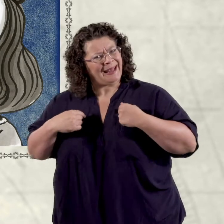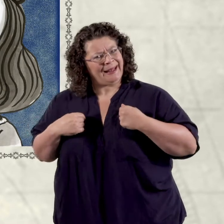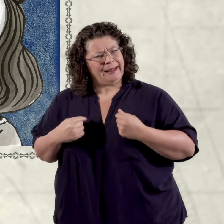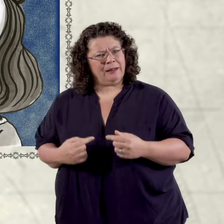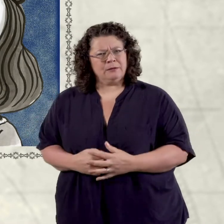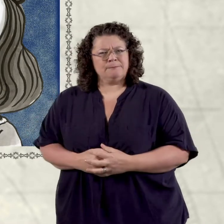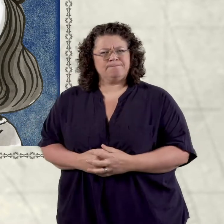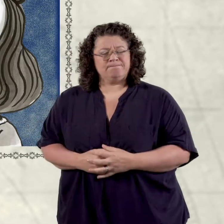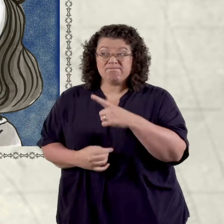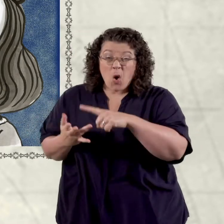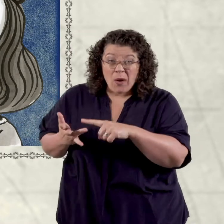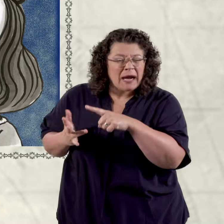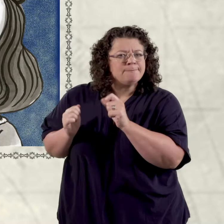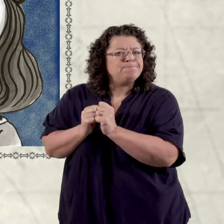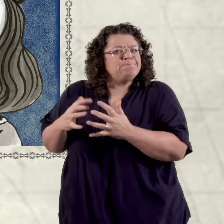oedd y boi.